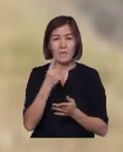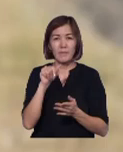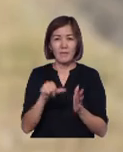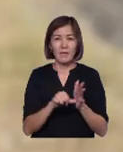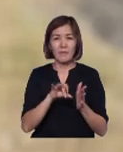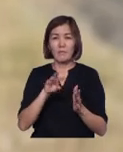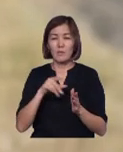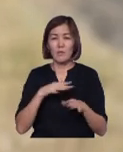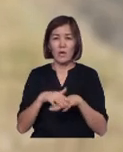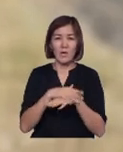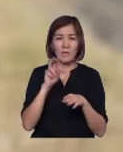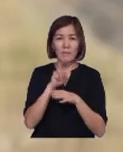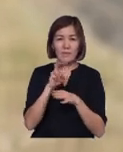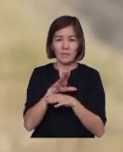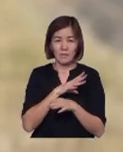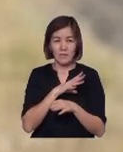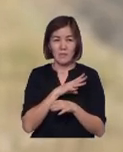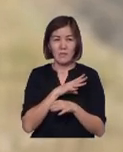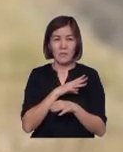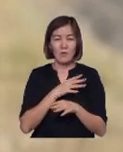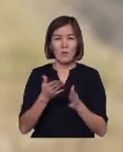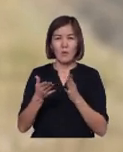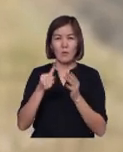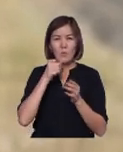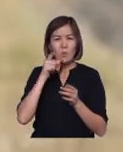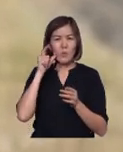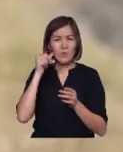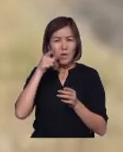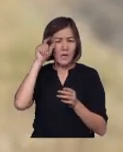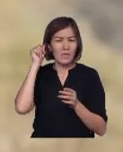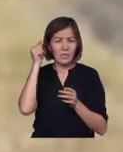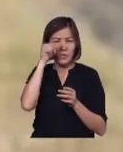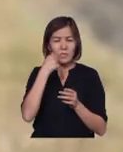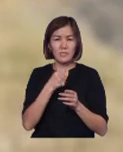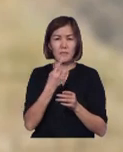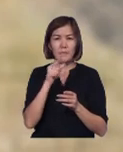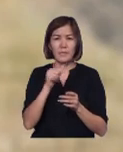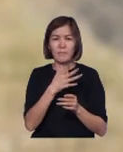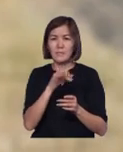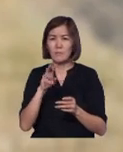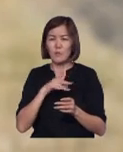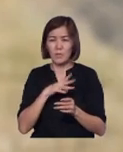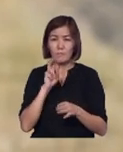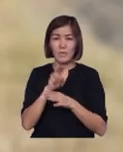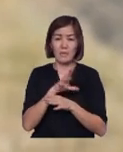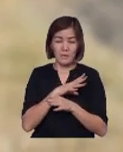миллион халық осы туризм келсе, оның арғы жылында 1,5 миллионға жуық азаматтар келген. Оның басты